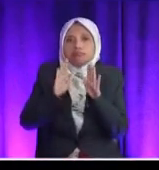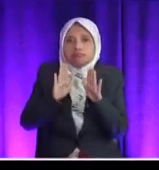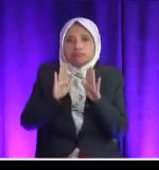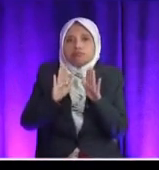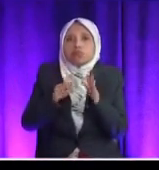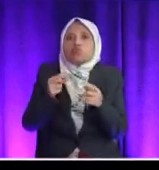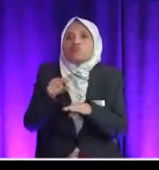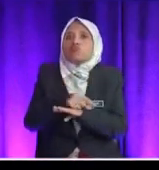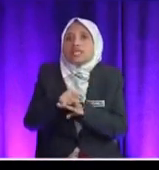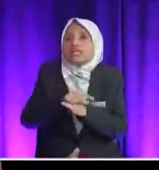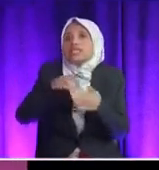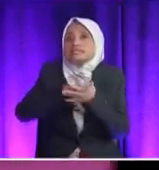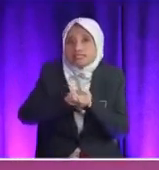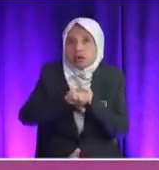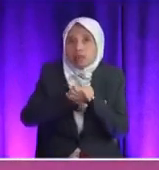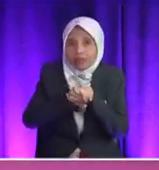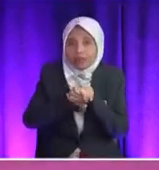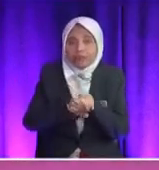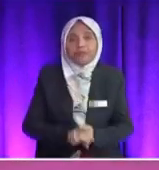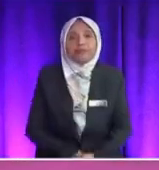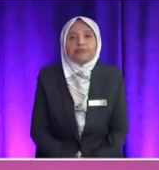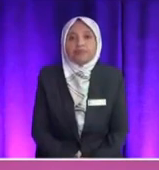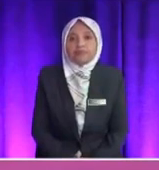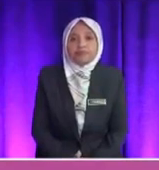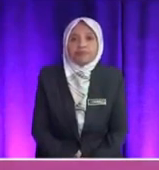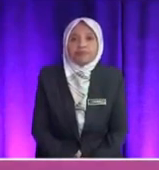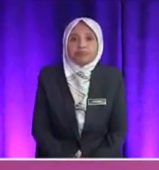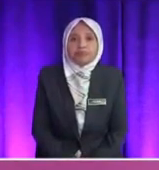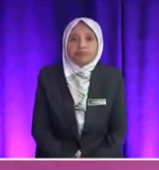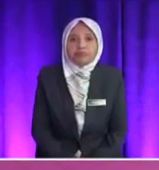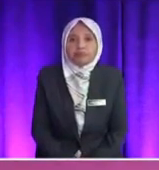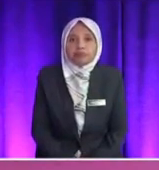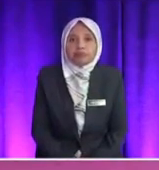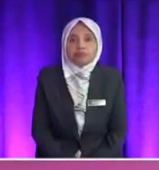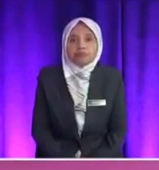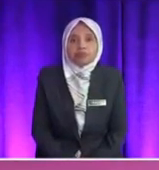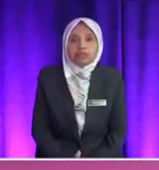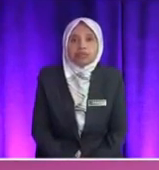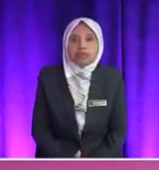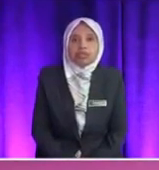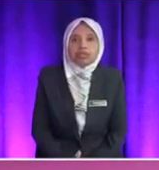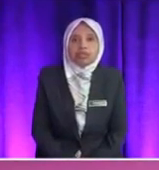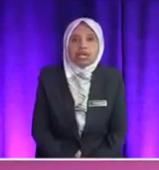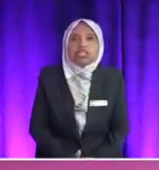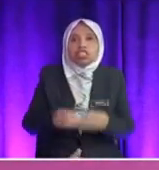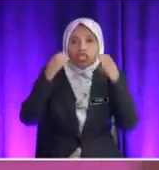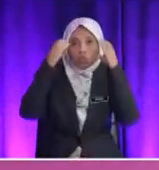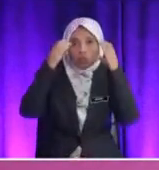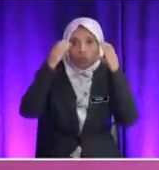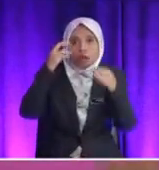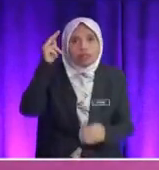sabun Hahaha oke terima baik naneh oke bos paruh ya Eh